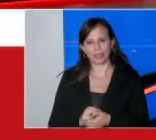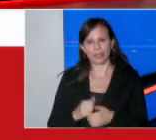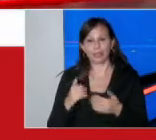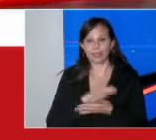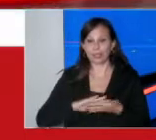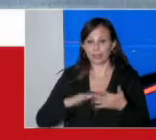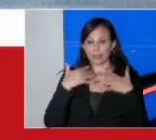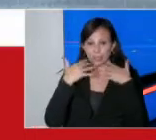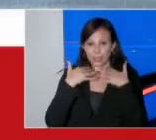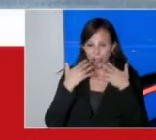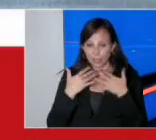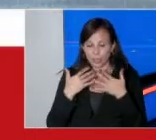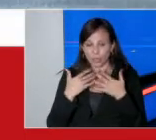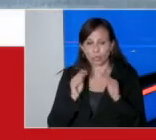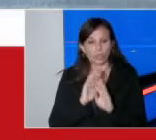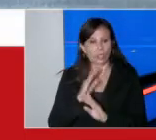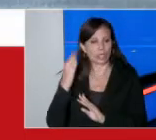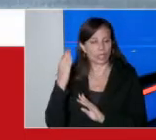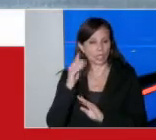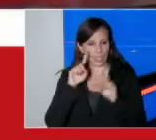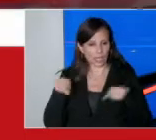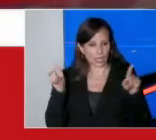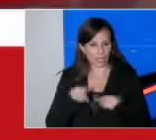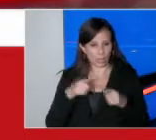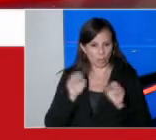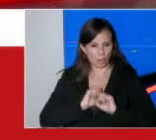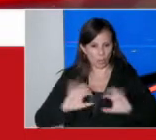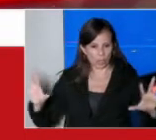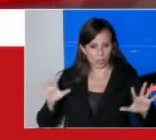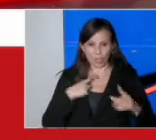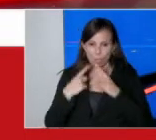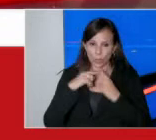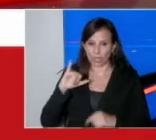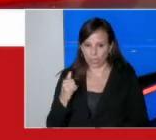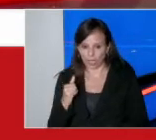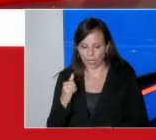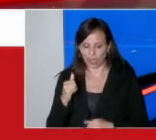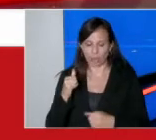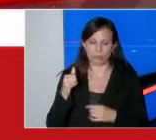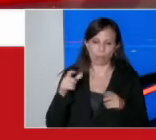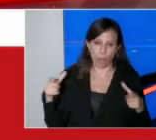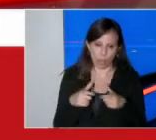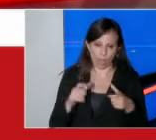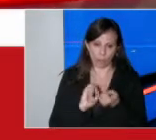של תחת איסור פרסום, עם הדיון השלם, האם אנחנו נהיה באולם או לא נהיה באולם. כן.